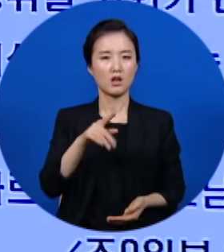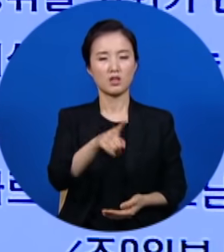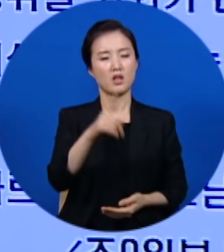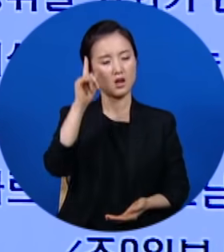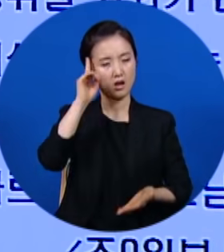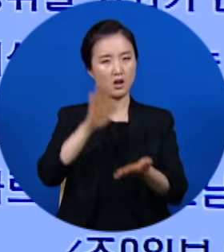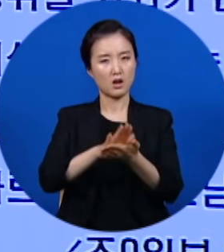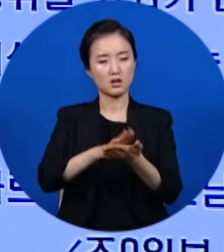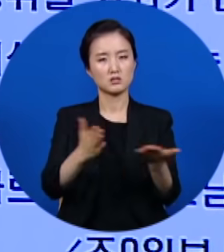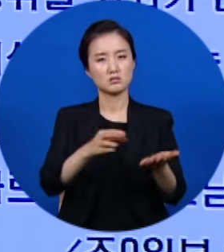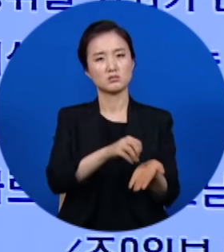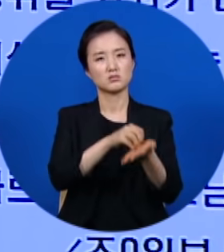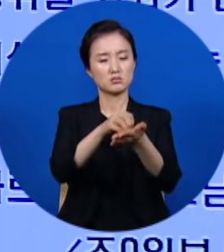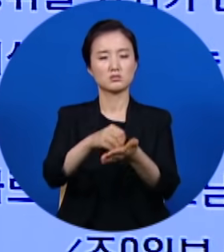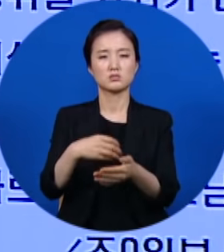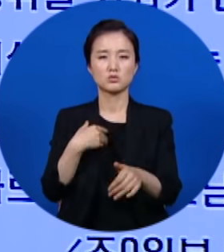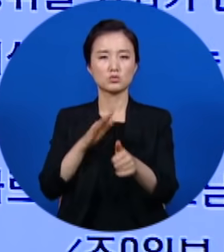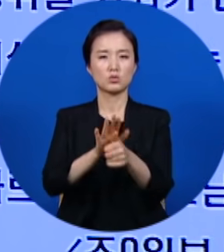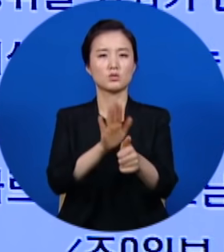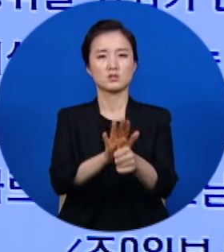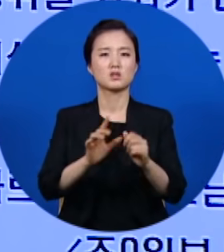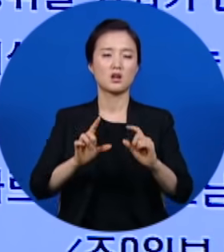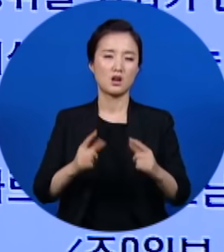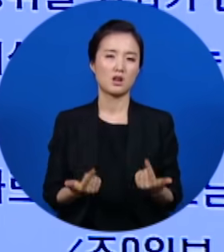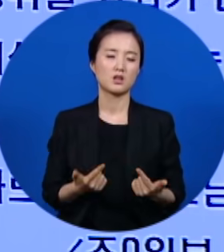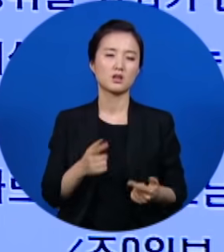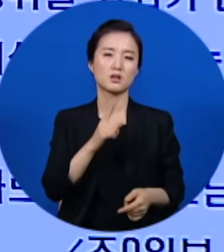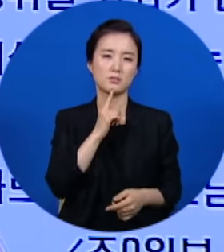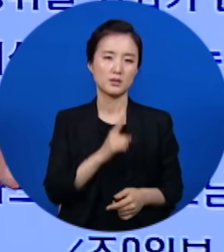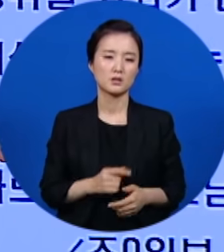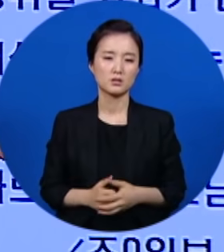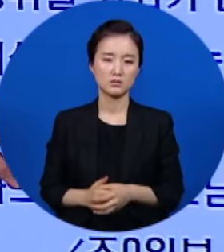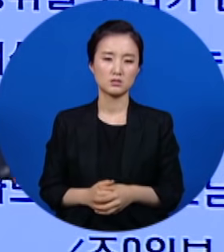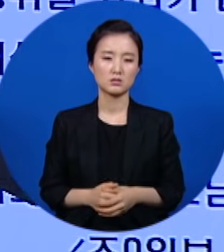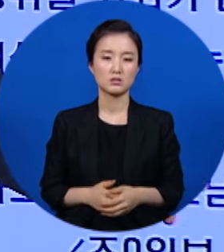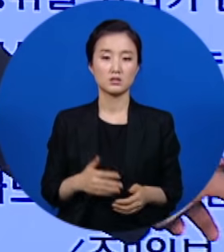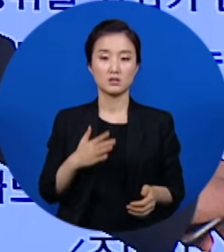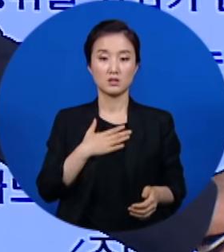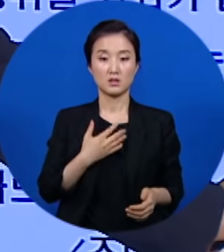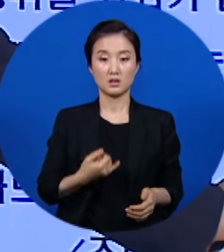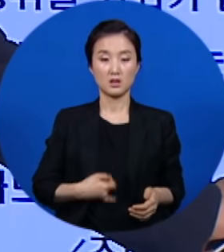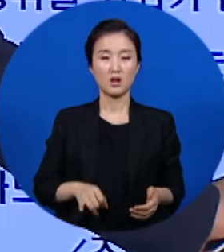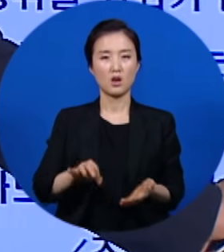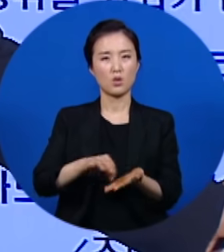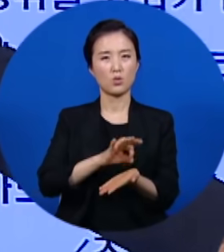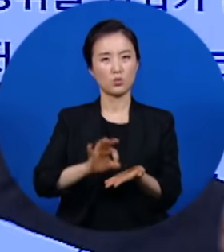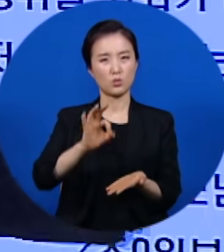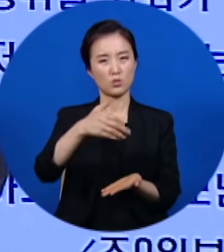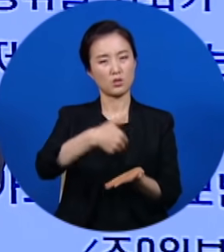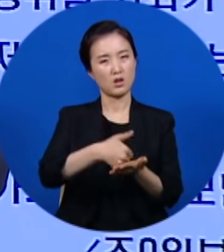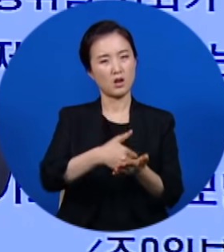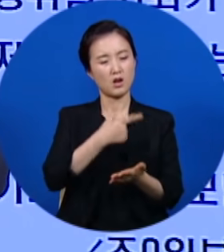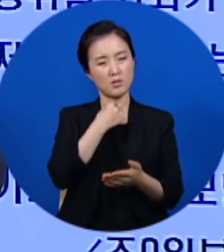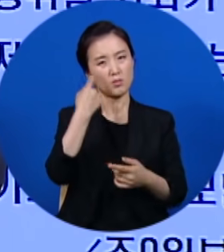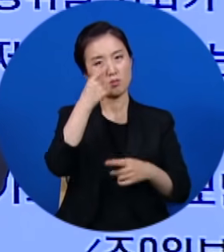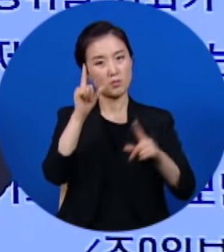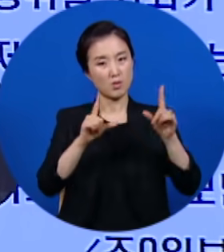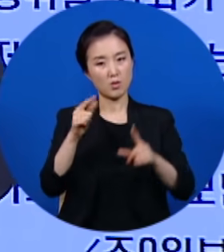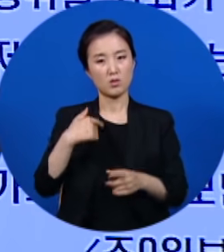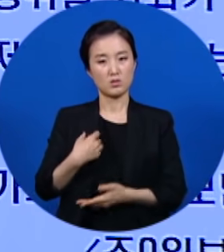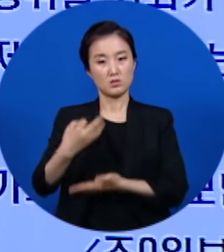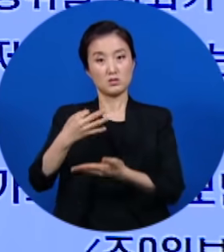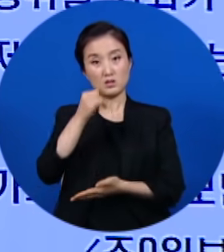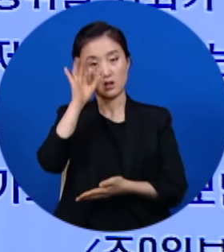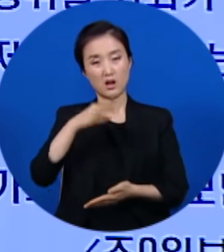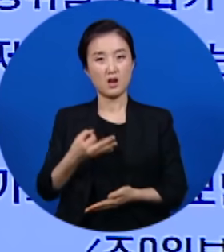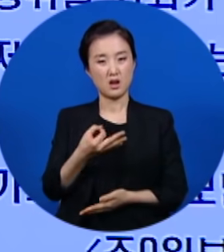불어 들어가라 결핍의 적응한 반격 a 죽여서 자기 딸이 용돈이 구한 같은데 자기돈 있거든요